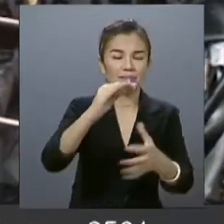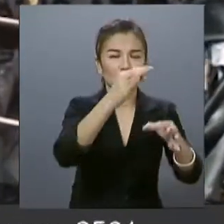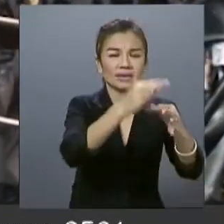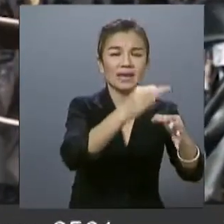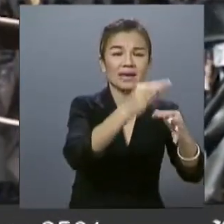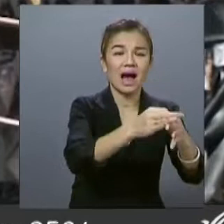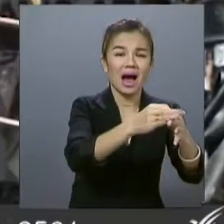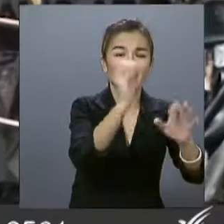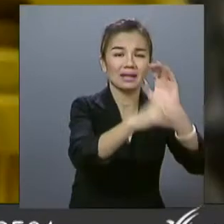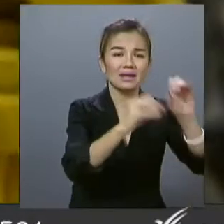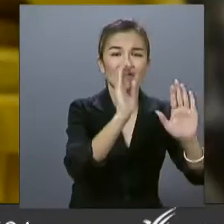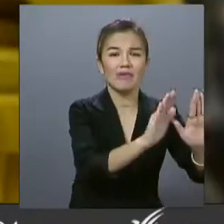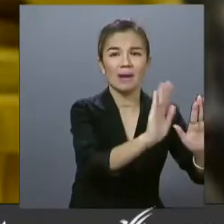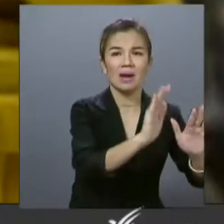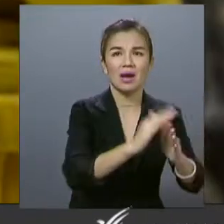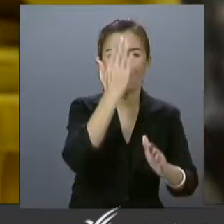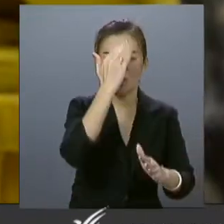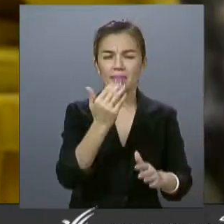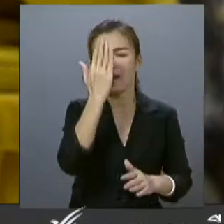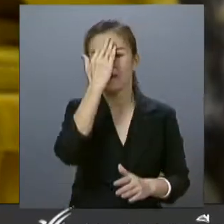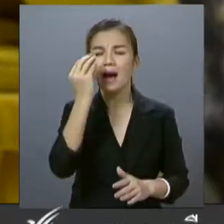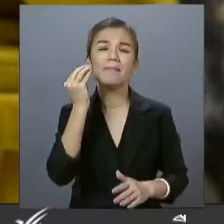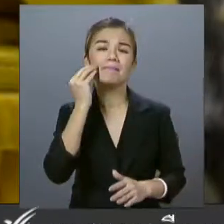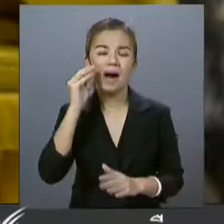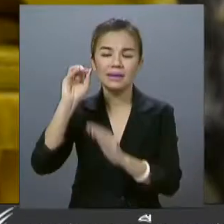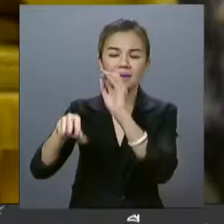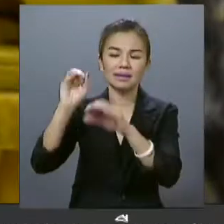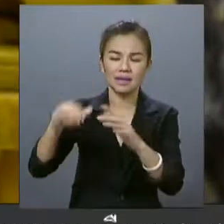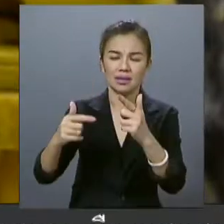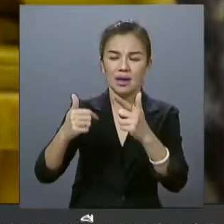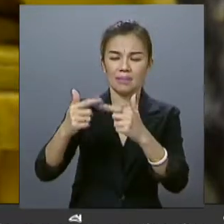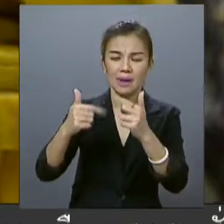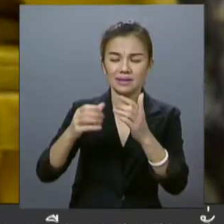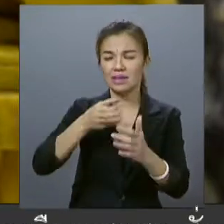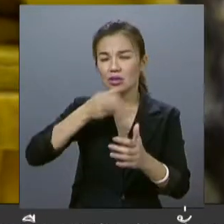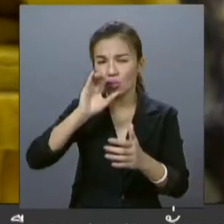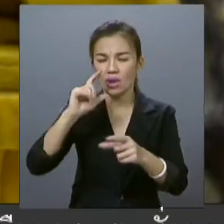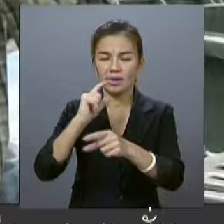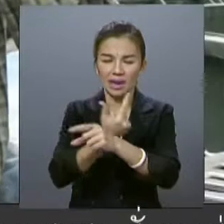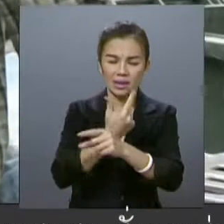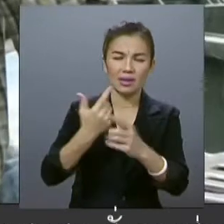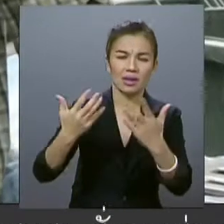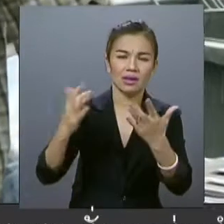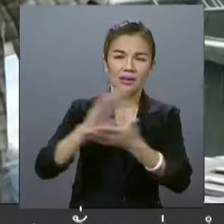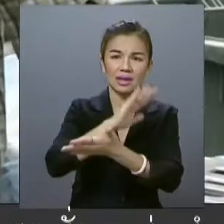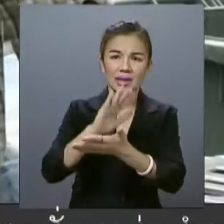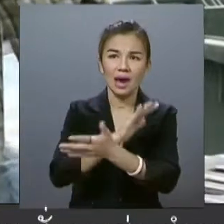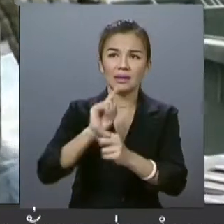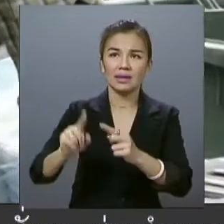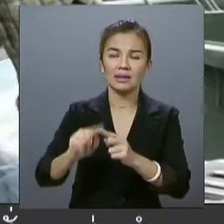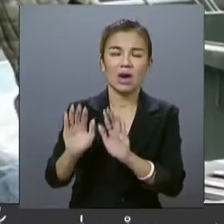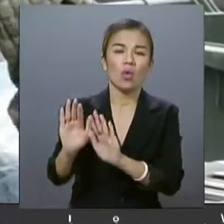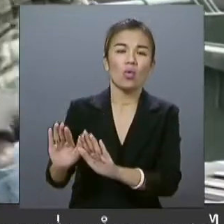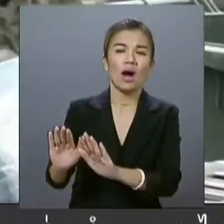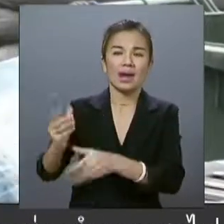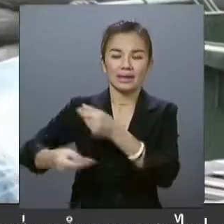ะส่วนใหญ่ทิ้งที่ถังขยะหน้าบ้านขวดพลาสติกเศษเหล็กกระดาษลังจะเก็บไว้รอขายให้กับค